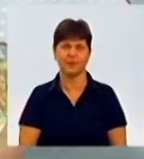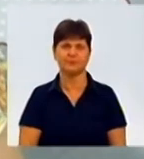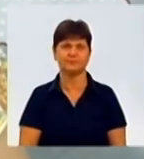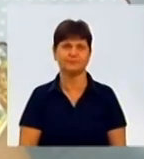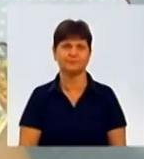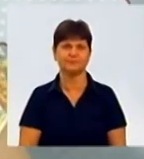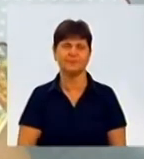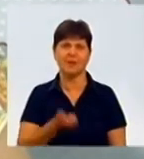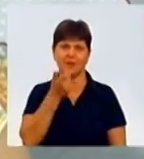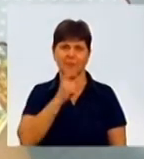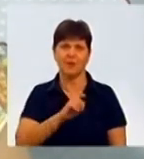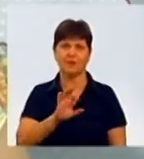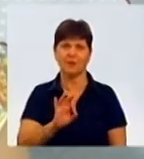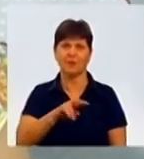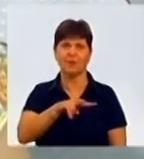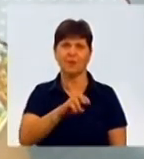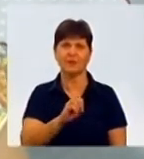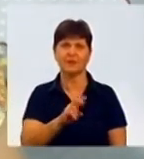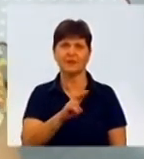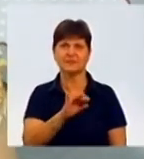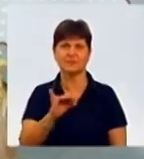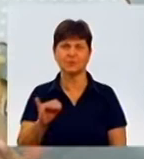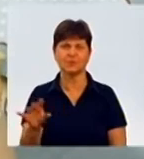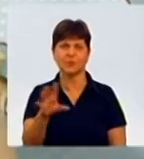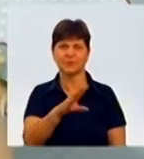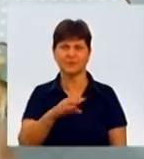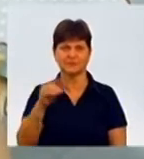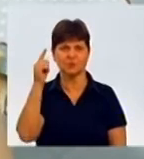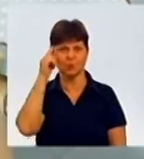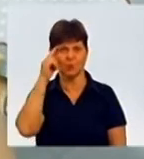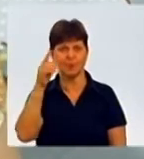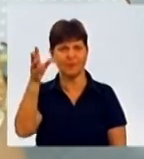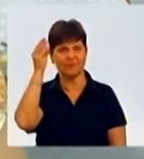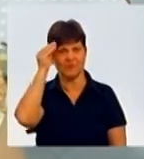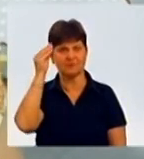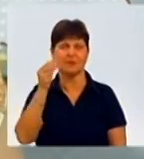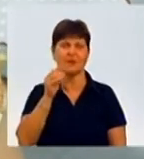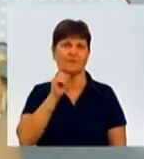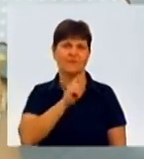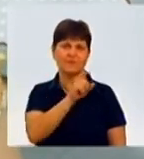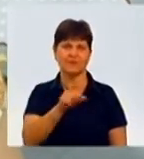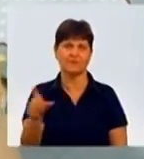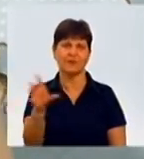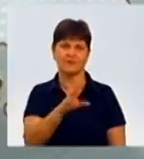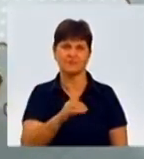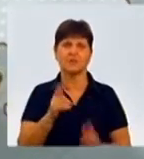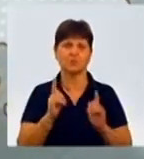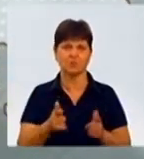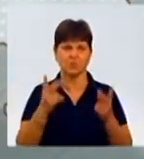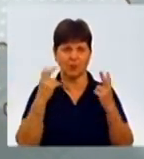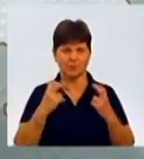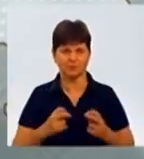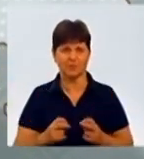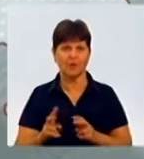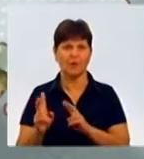Пане Олексію, власне, чуємо думки вінничан. Потрібно звертатись, всі згодні з цим, потрібно обстежуватись. Говорить, хто раз